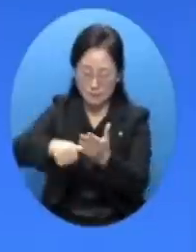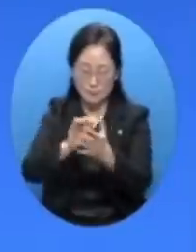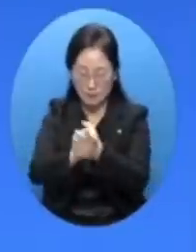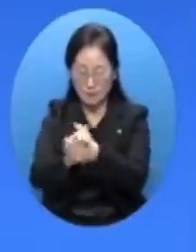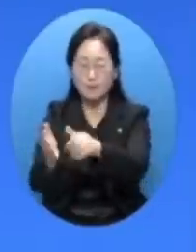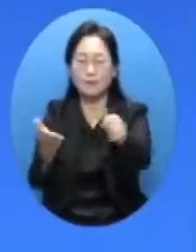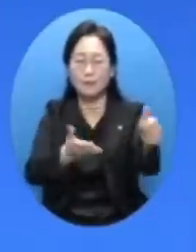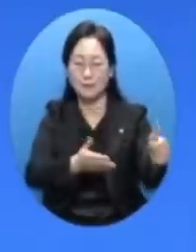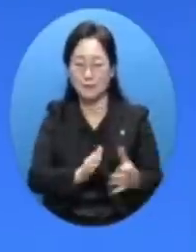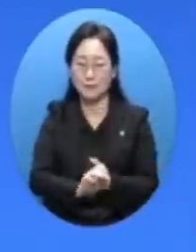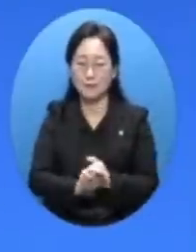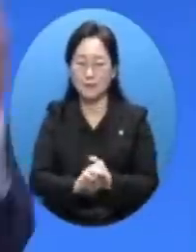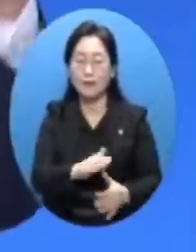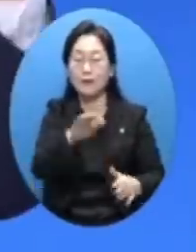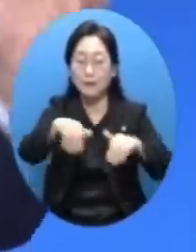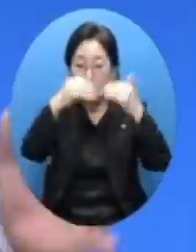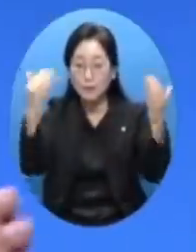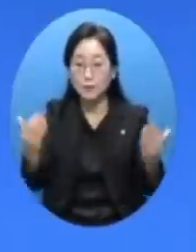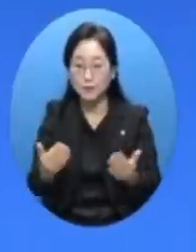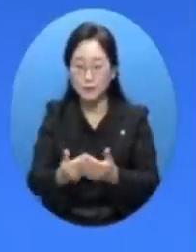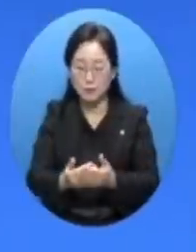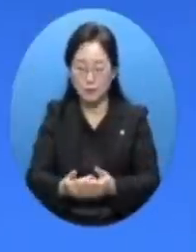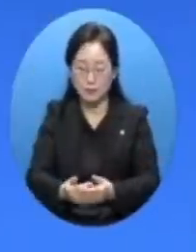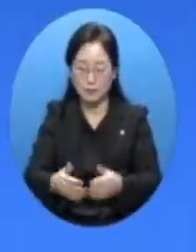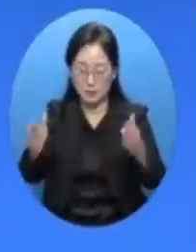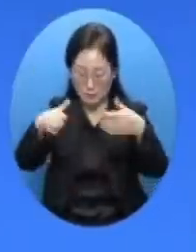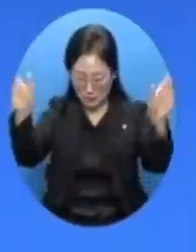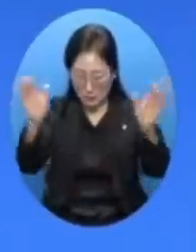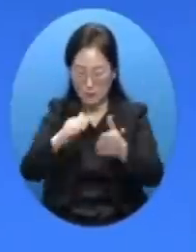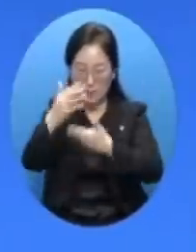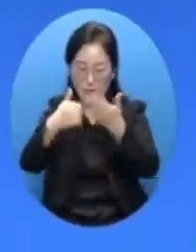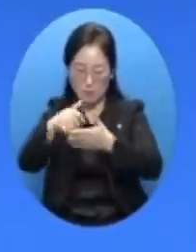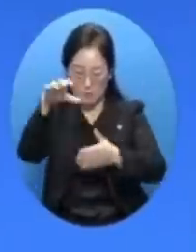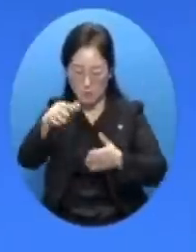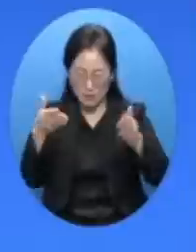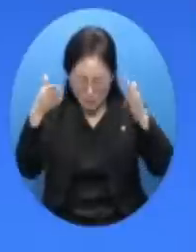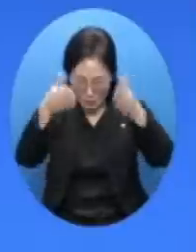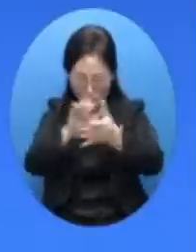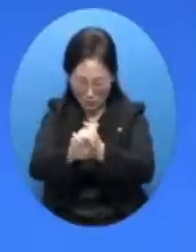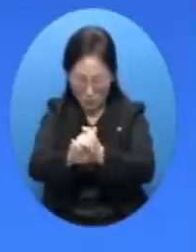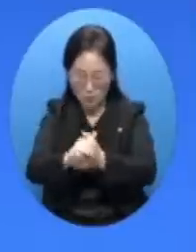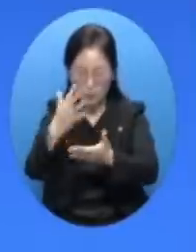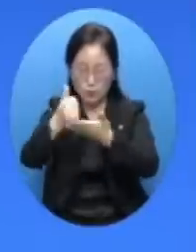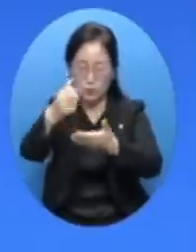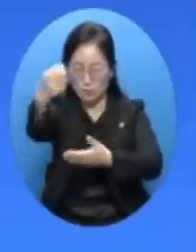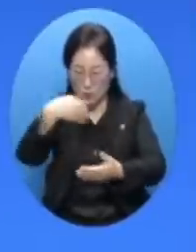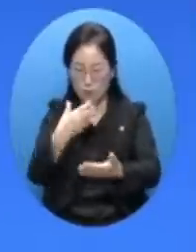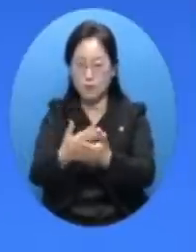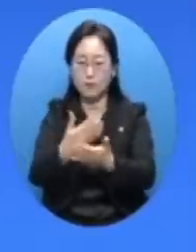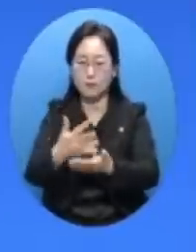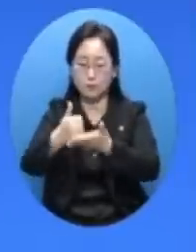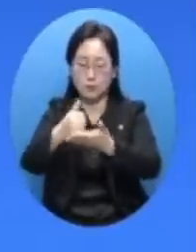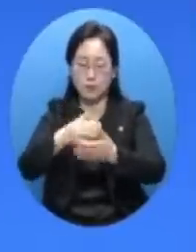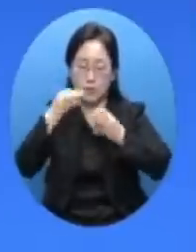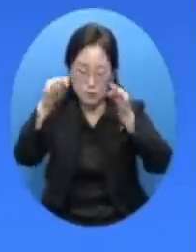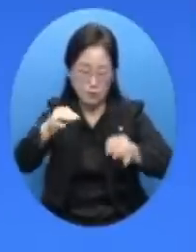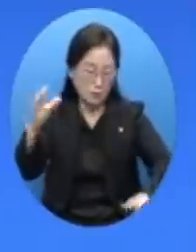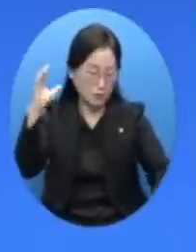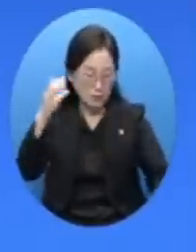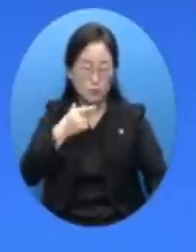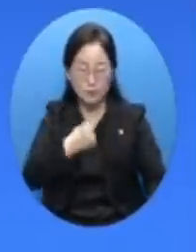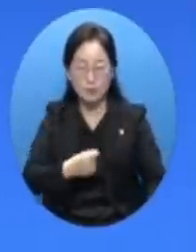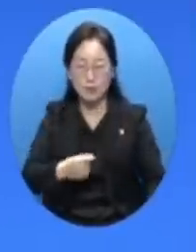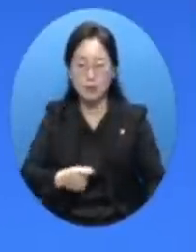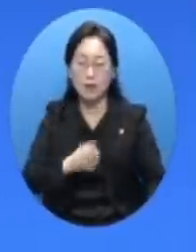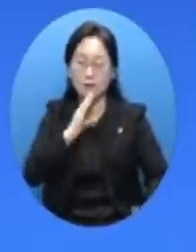것입니다. 우리가 모든 걸 다 차단해버리고 엎드려 기도하면서 주여 내게 말씀하여 주옵소서. 내가 주님의 음성을 듣기 원하나이다. 주의 음성을